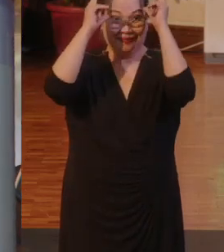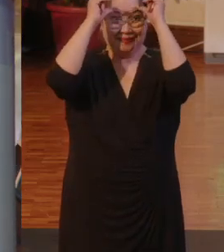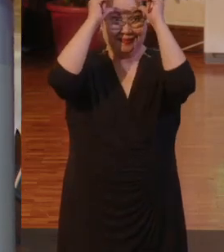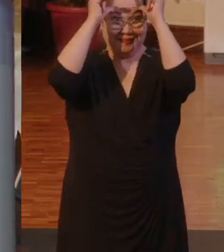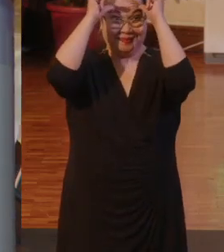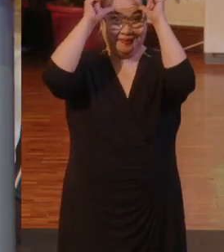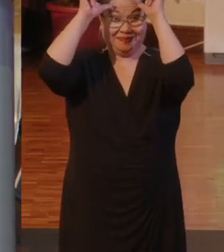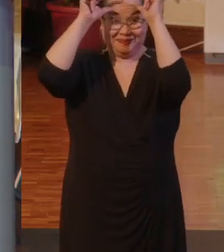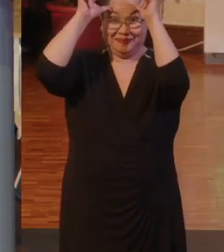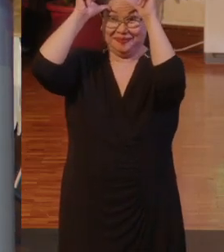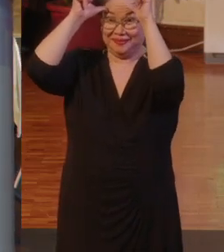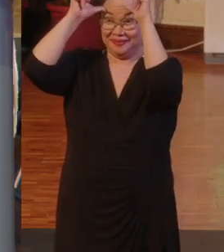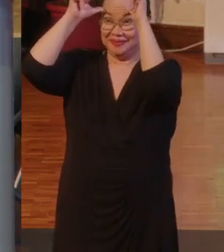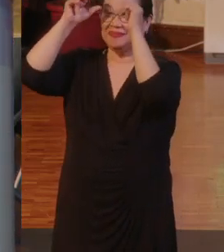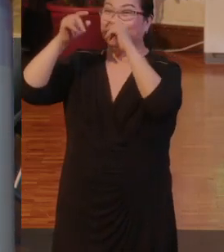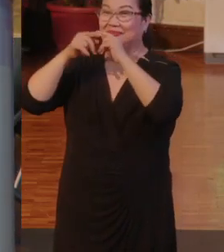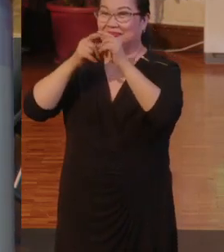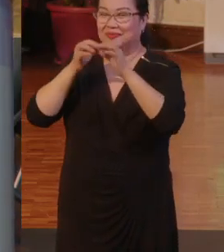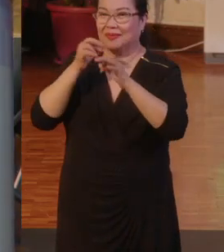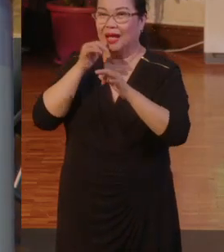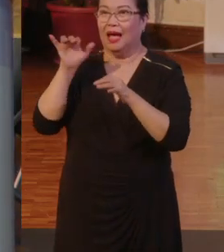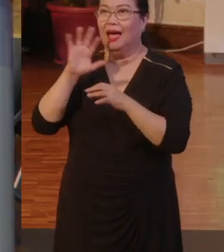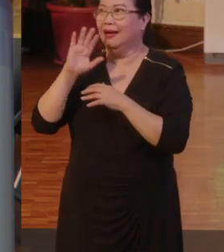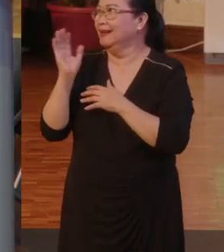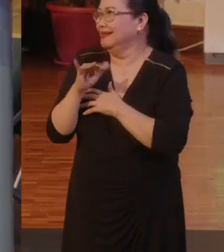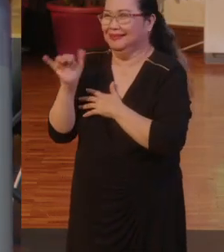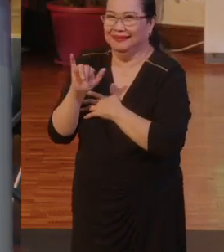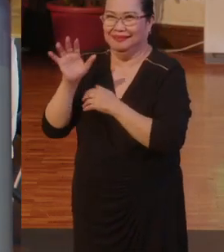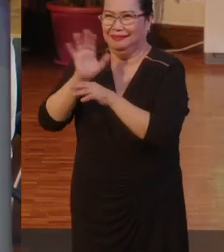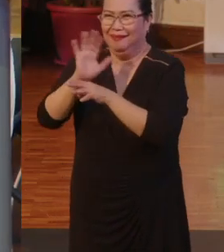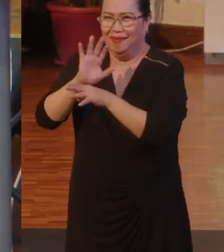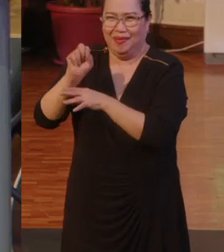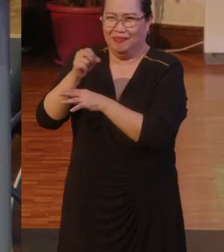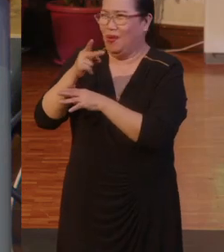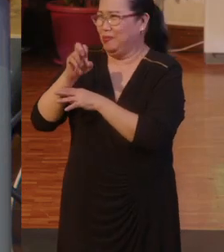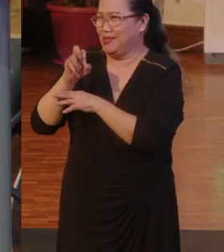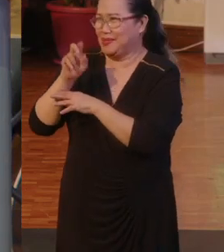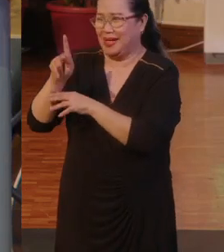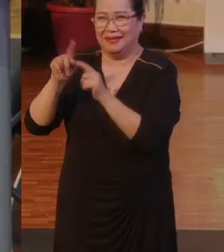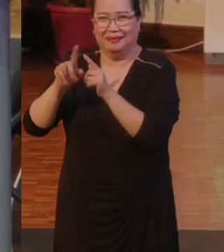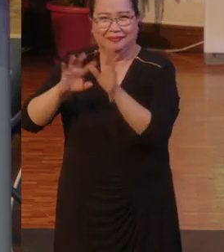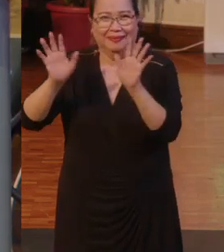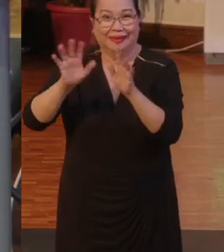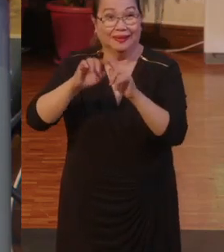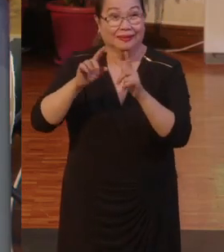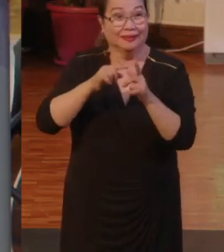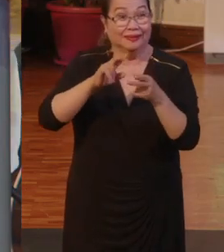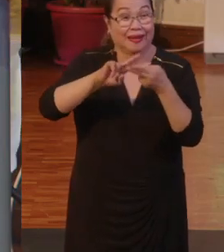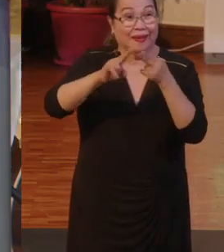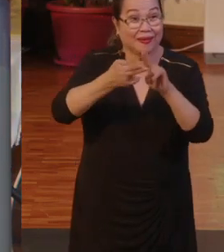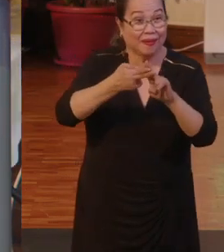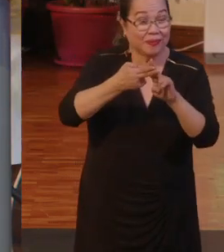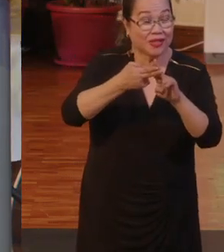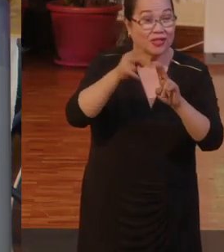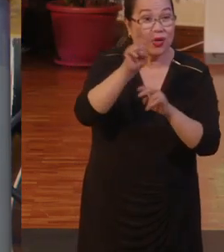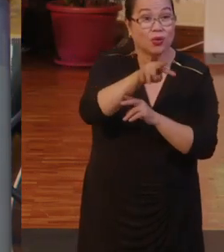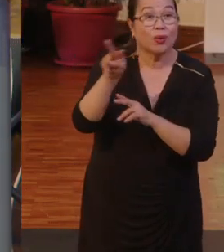no? Hindi yung donkey sa Shrek, no? Yung donkey dito sa Numbers